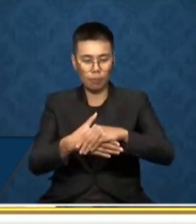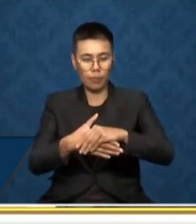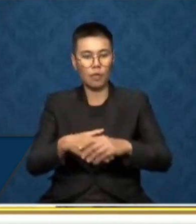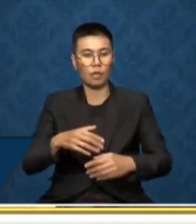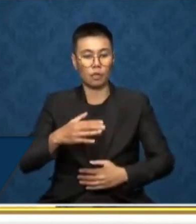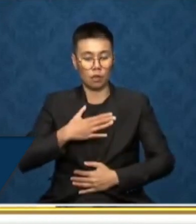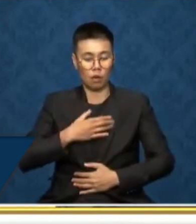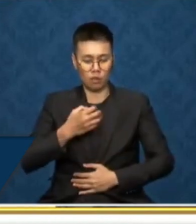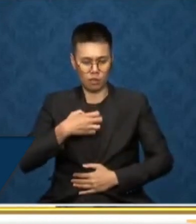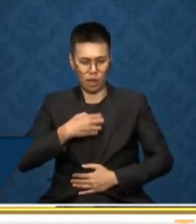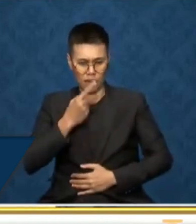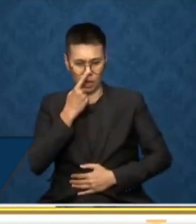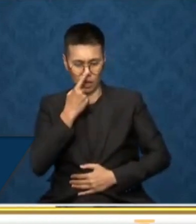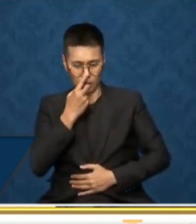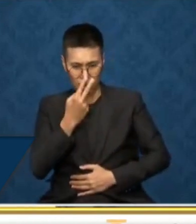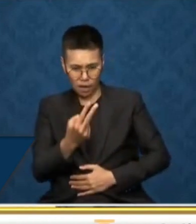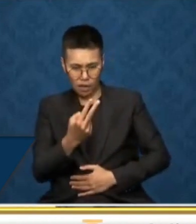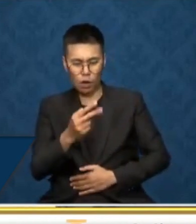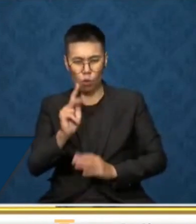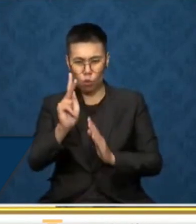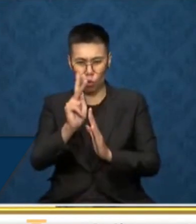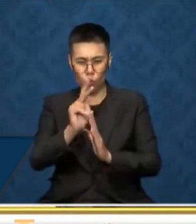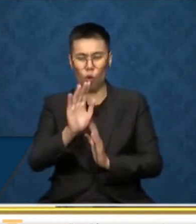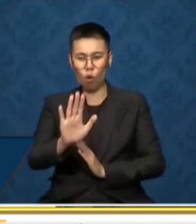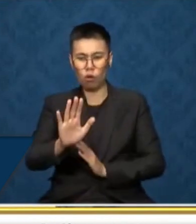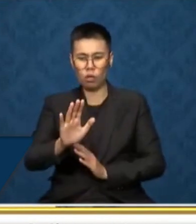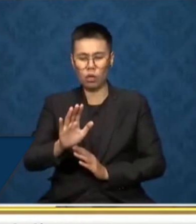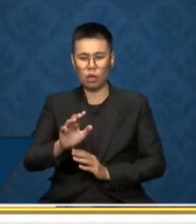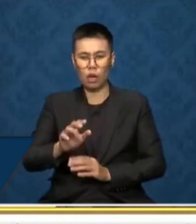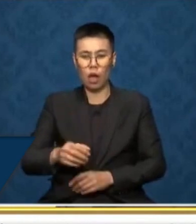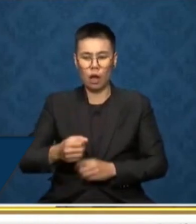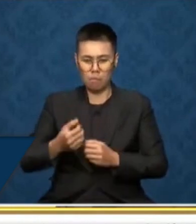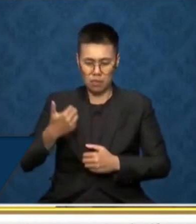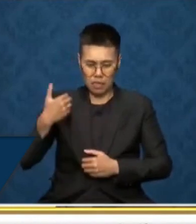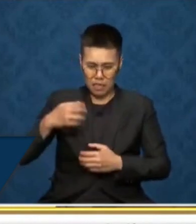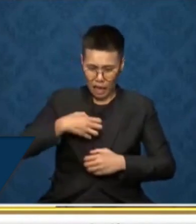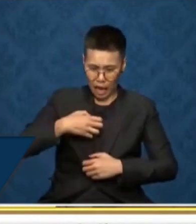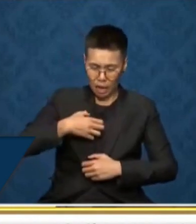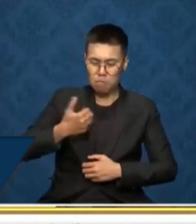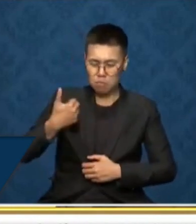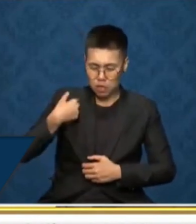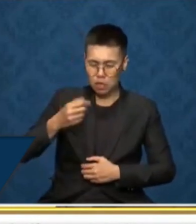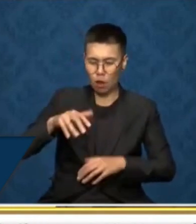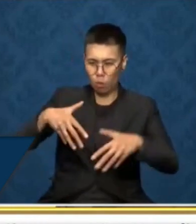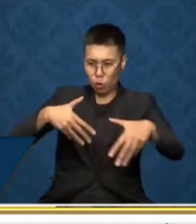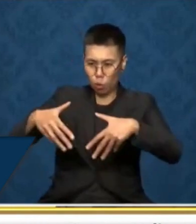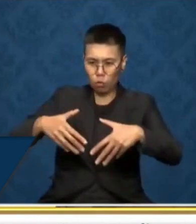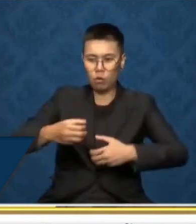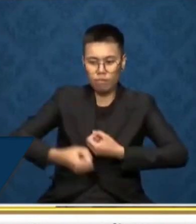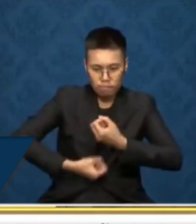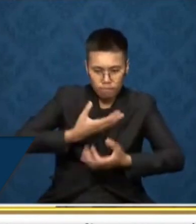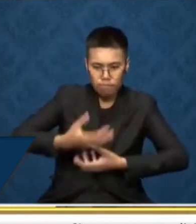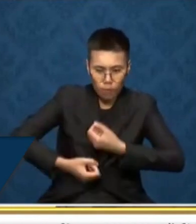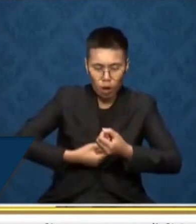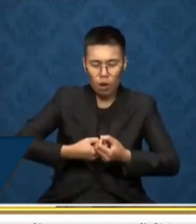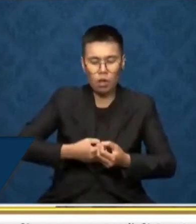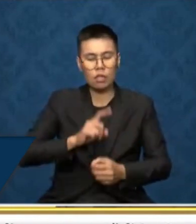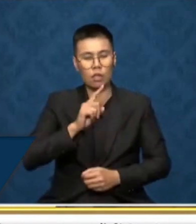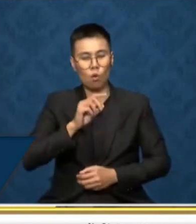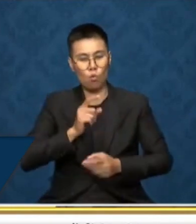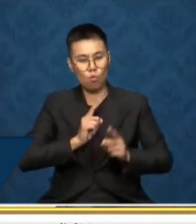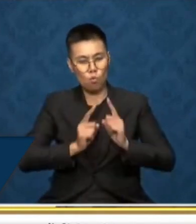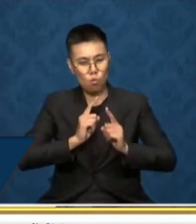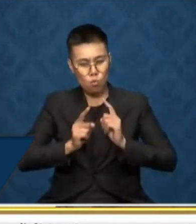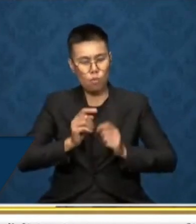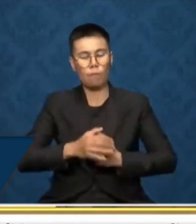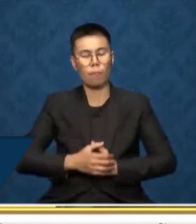ราจึงอยากเห็นเรื่องของการกำหนดหลักเกณฑ์ที่มีการกระจายอำนาจให้กับท้องถิ่นให้กับพี่น้องชาวประมงเข้ามามีส่วนร่วมอันที่